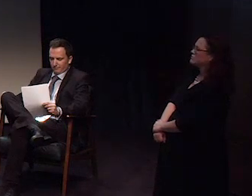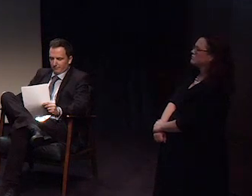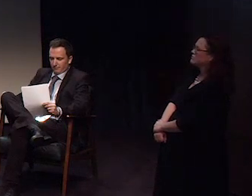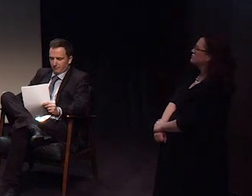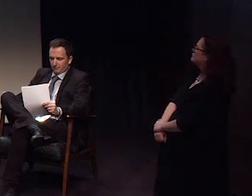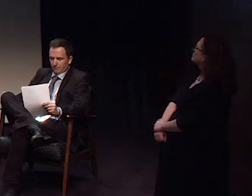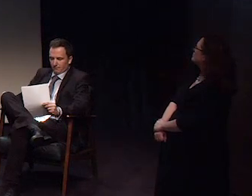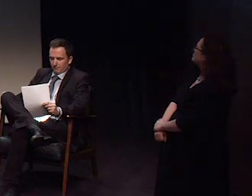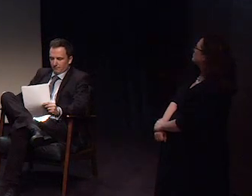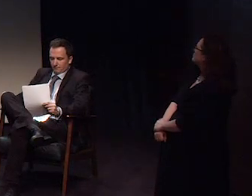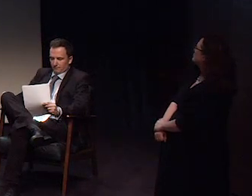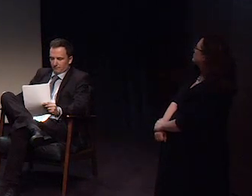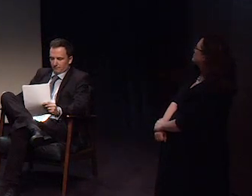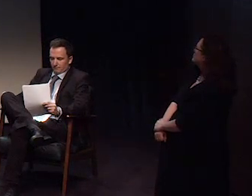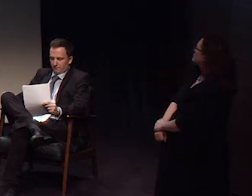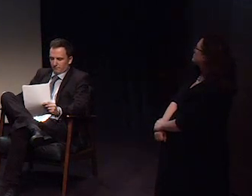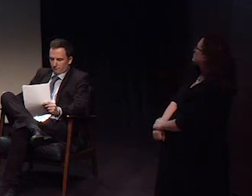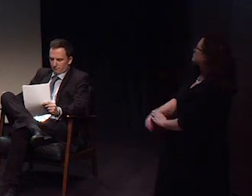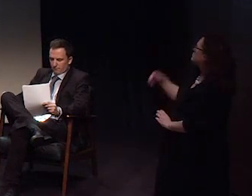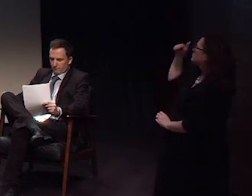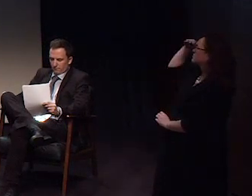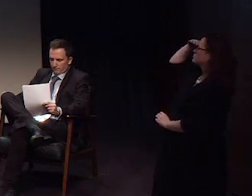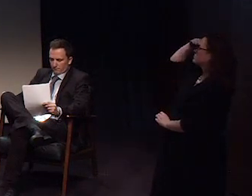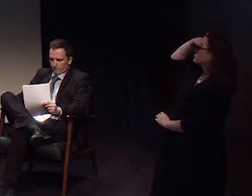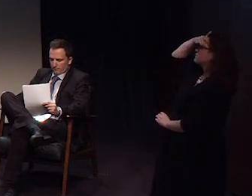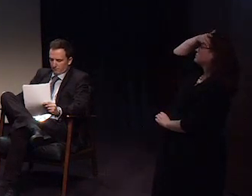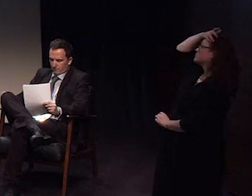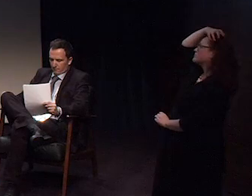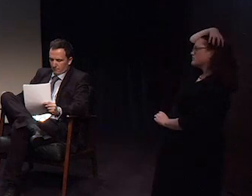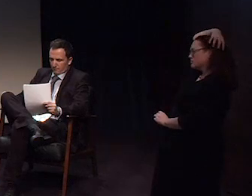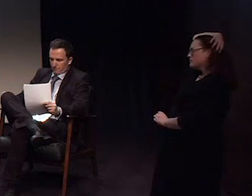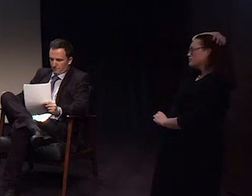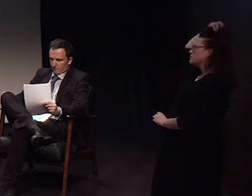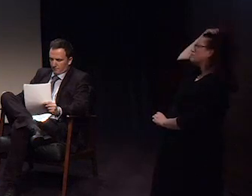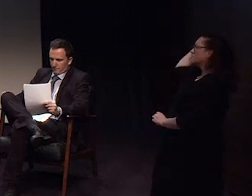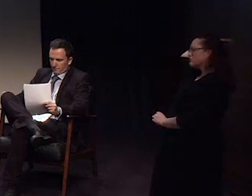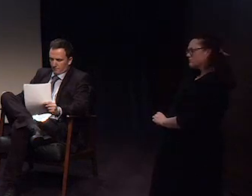que... Alors, c'est rue Ligné, numéro 4. On ne voit pas, vous ne voyez pas de quel côté, monsieur?